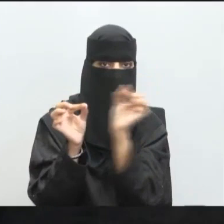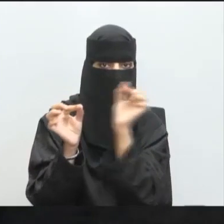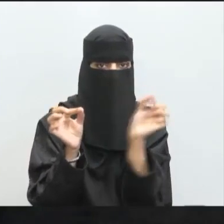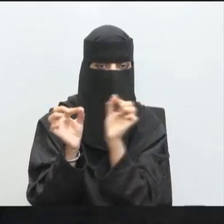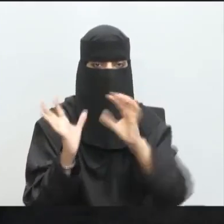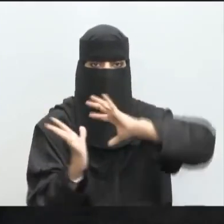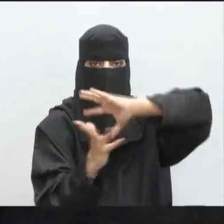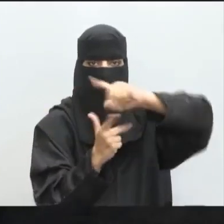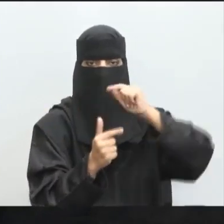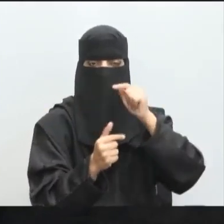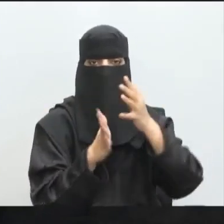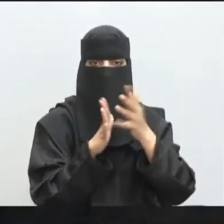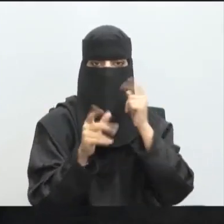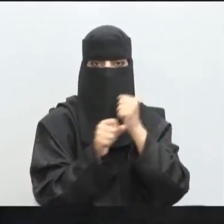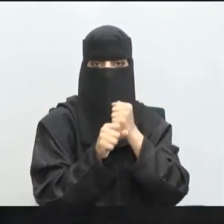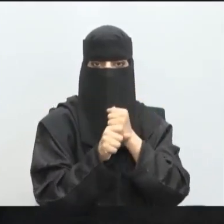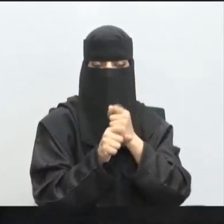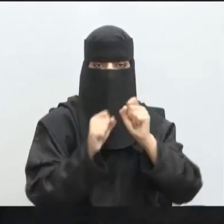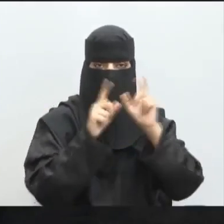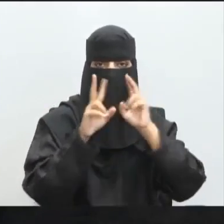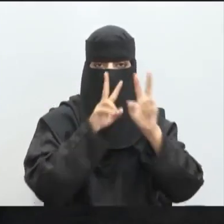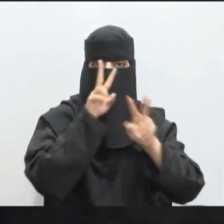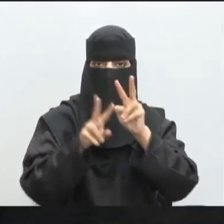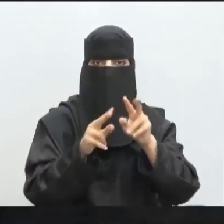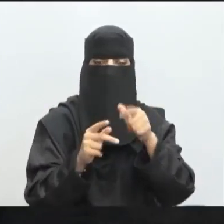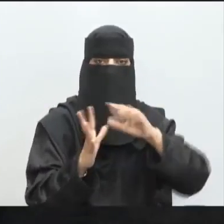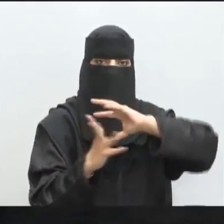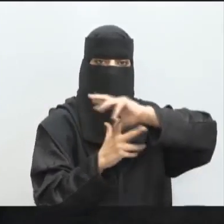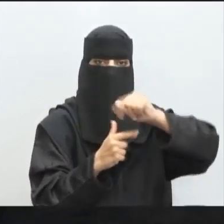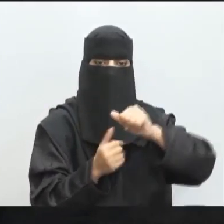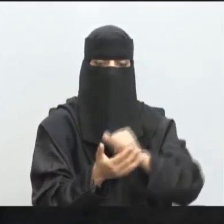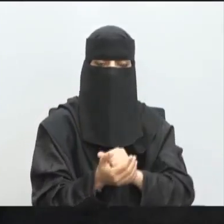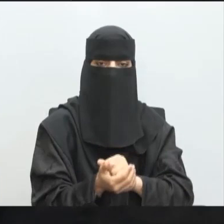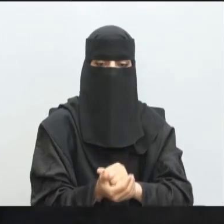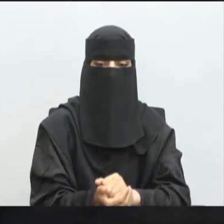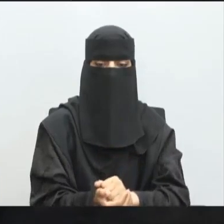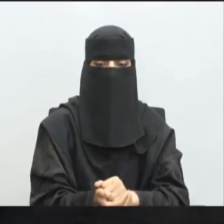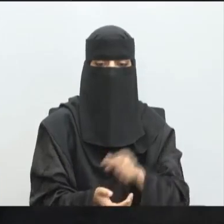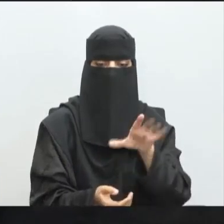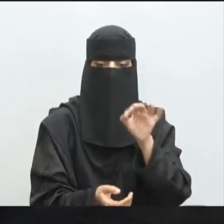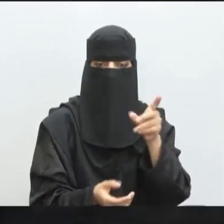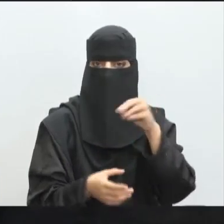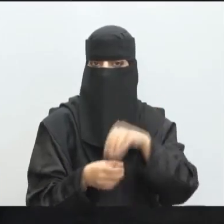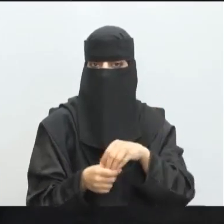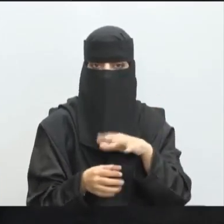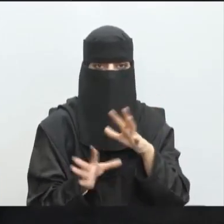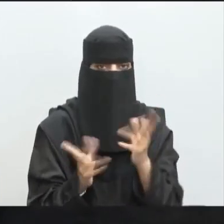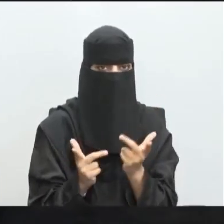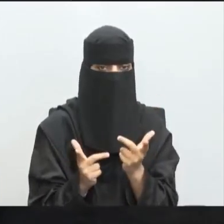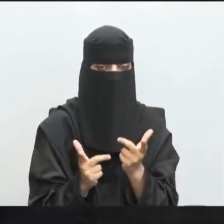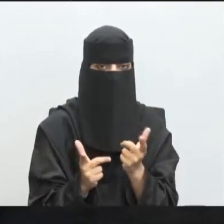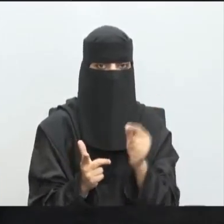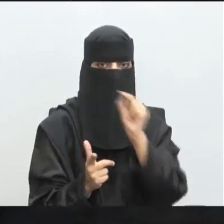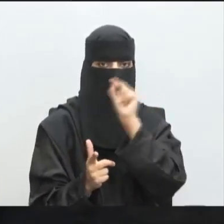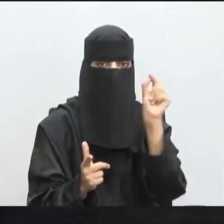من اكثر ما يمث تثل الظواهر الطبيعيه على الخريطه الطبوغرافيه فهي تمثل لنا او